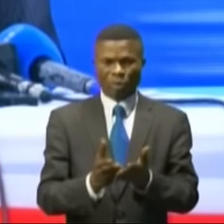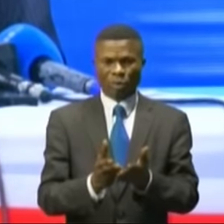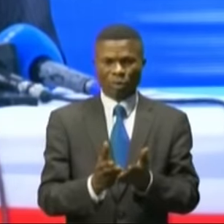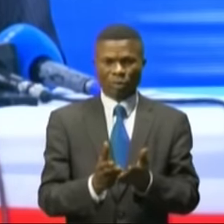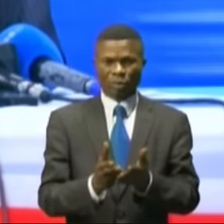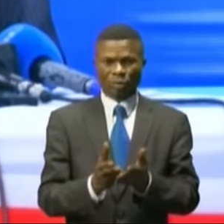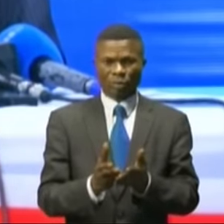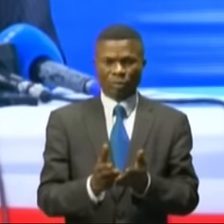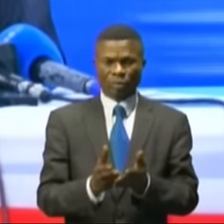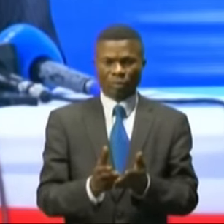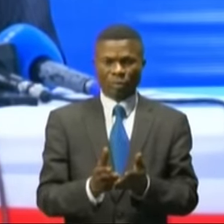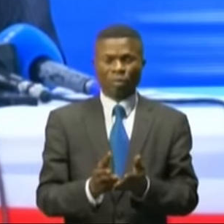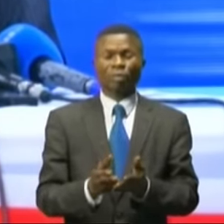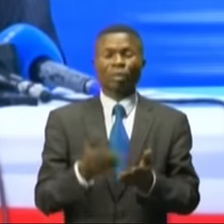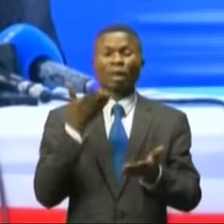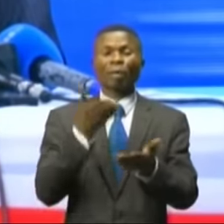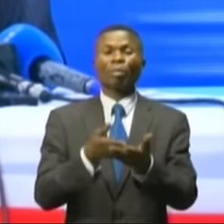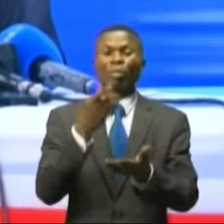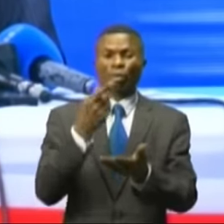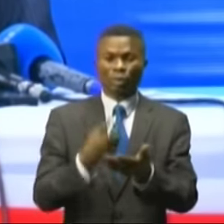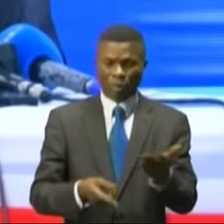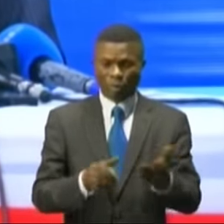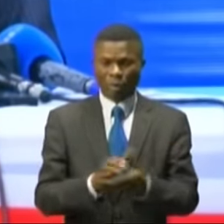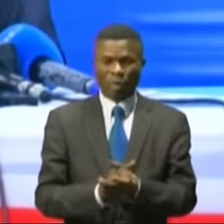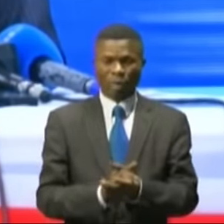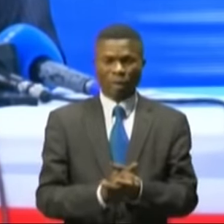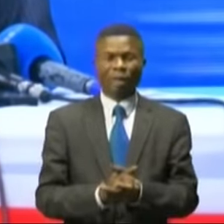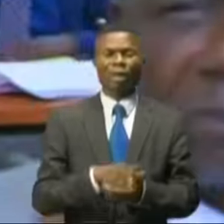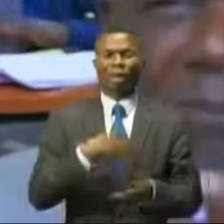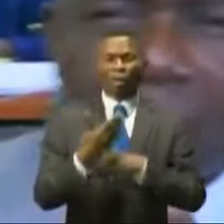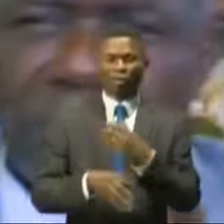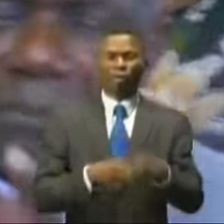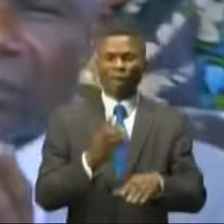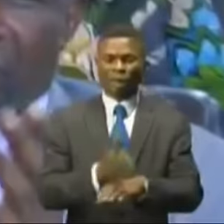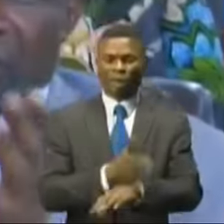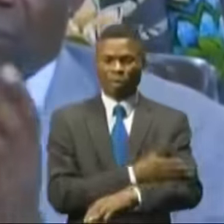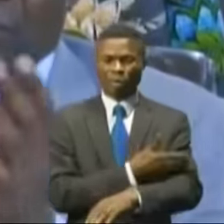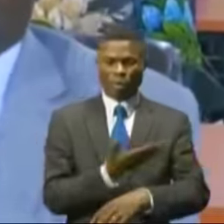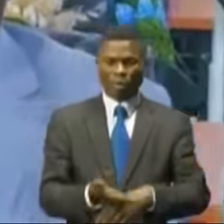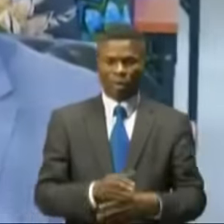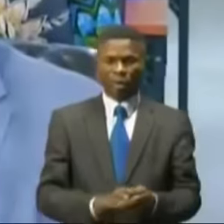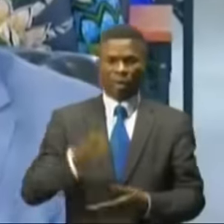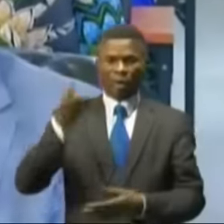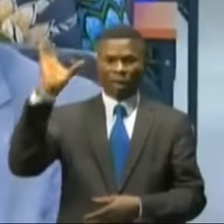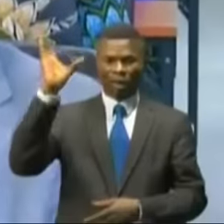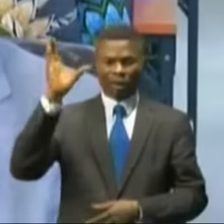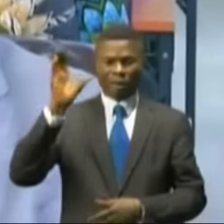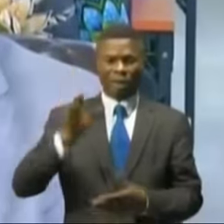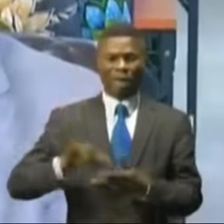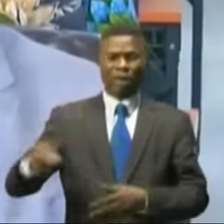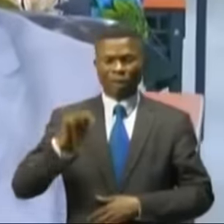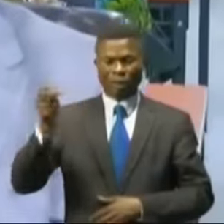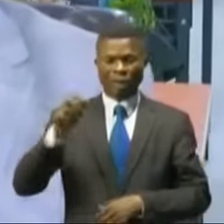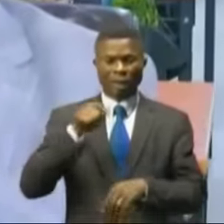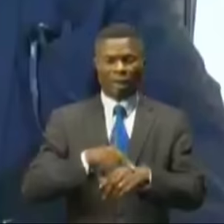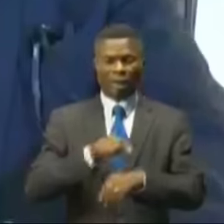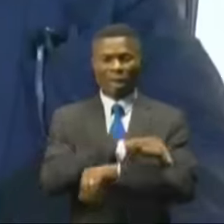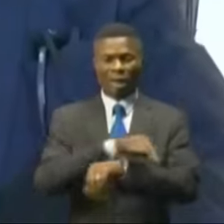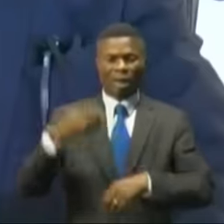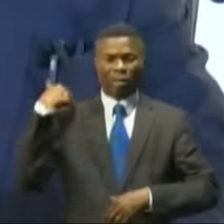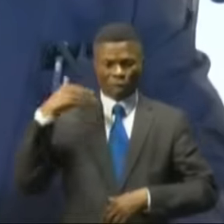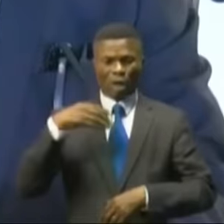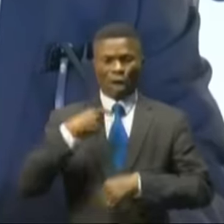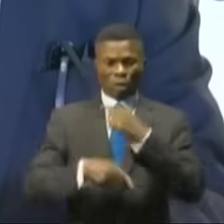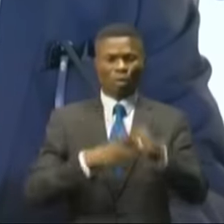serrées, la fragilité et l'excessif drainage en outre. Pour Jean-Pierre Kiwakana, il est temps que nos institutions